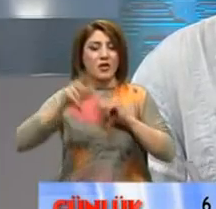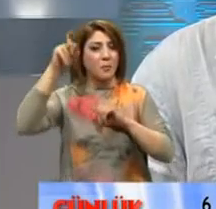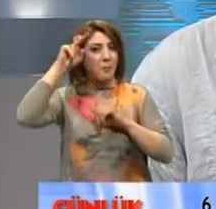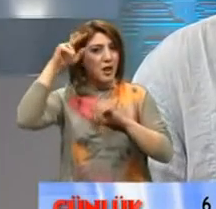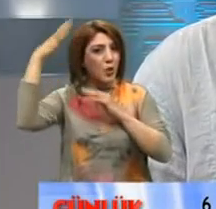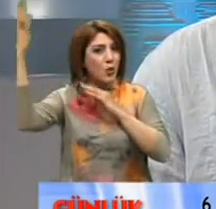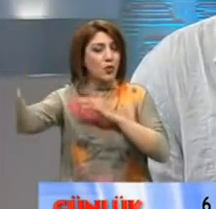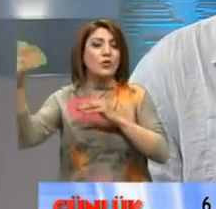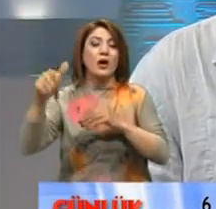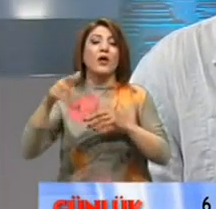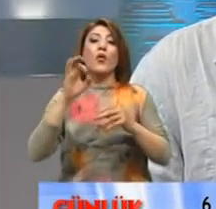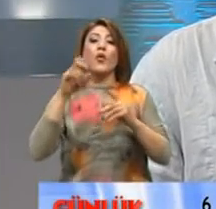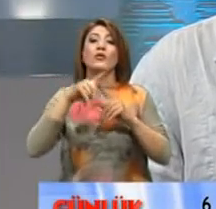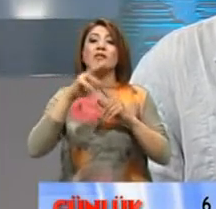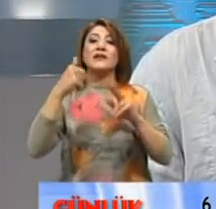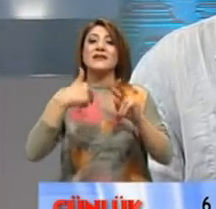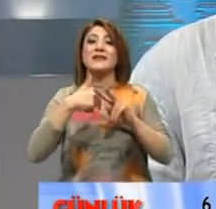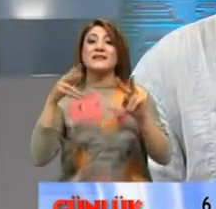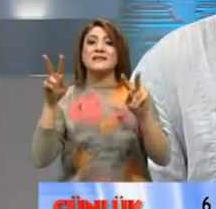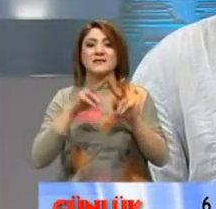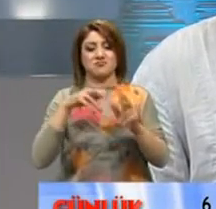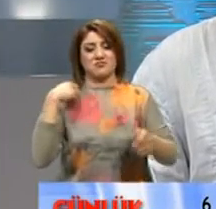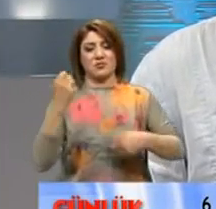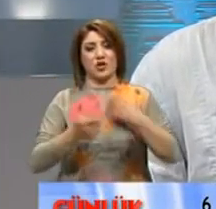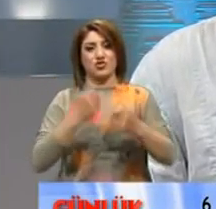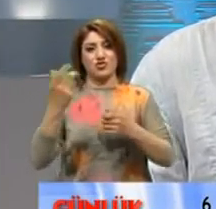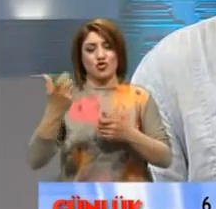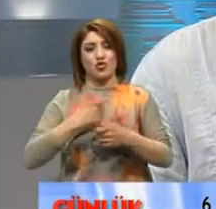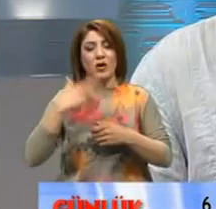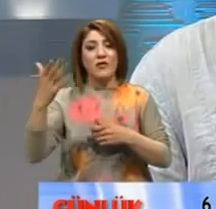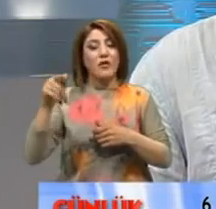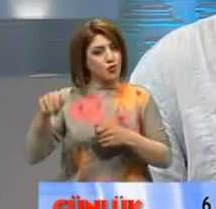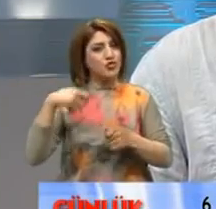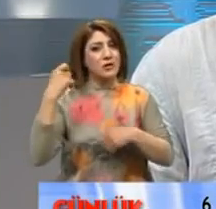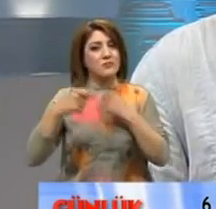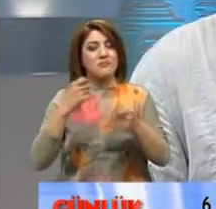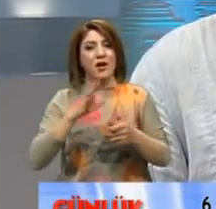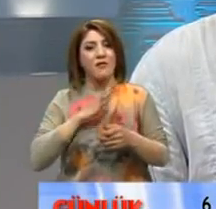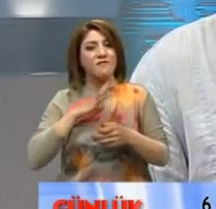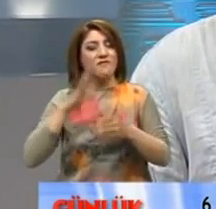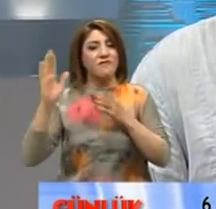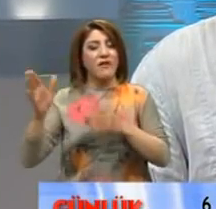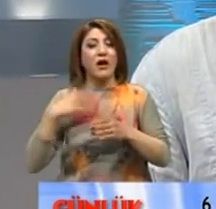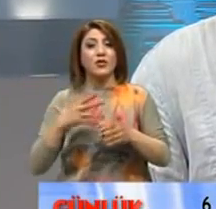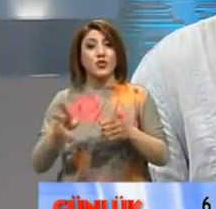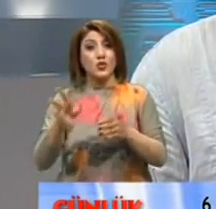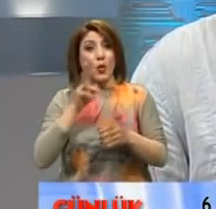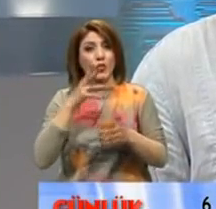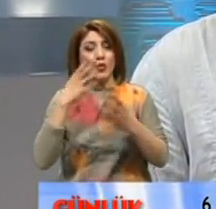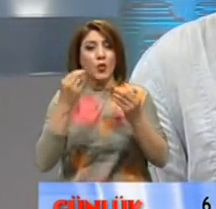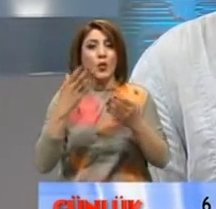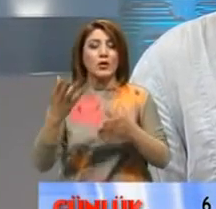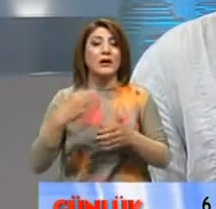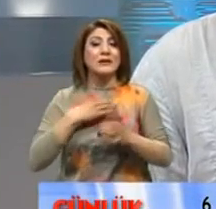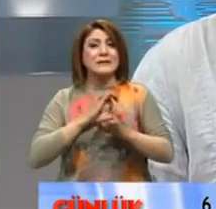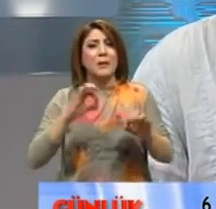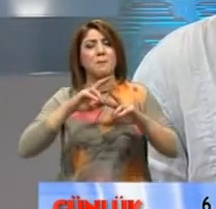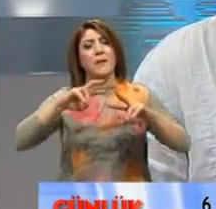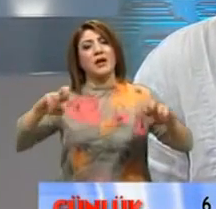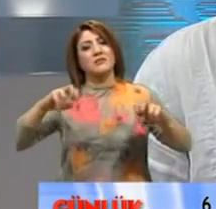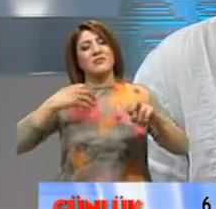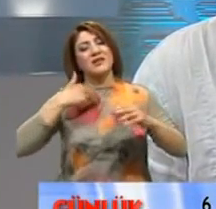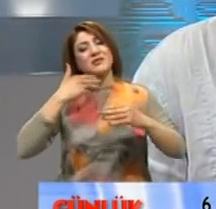orada otizm çalışıyor kendisi. Onun da bununla ilgili çalışmaları var. Ama şu anda tam olarak detaylı bir şey